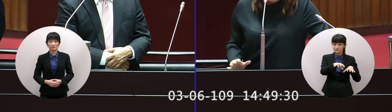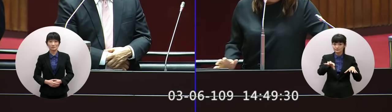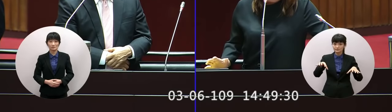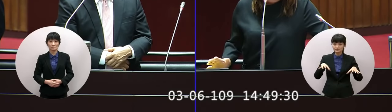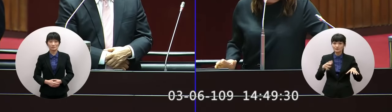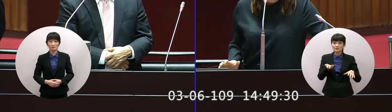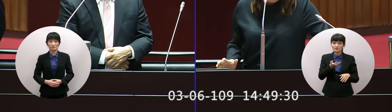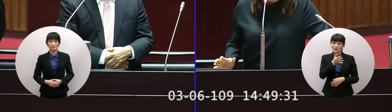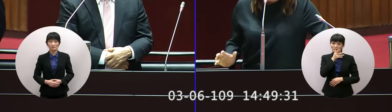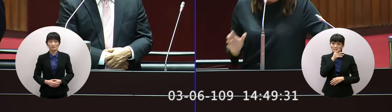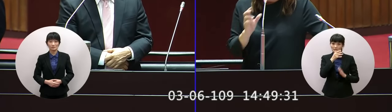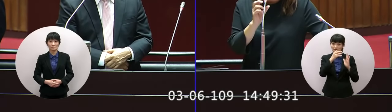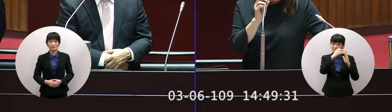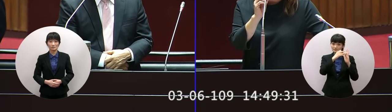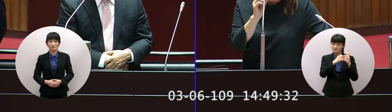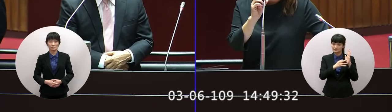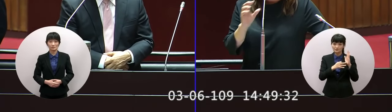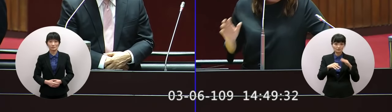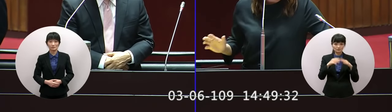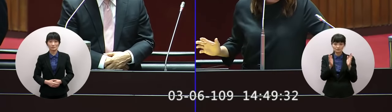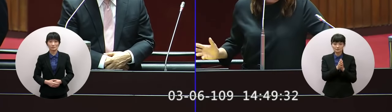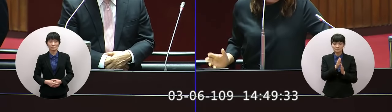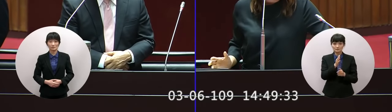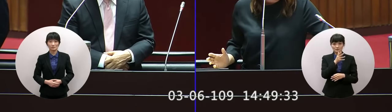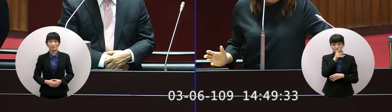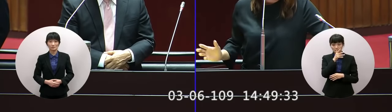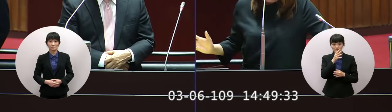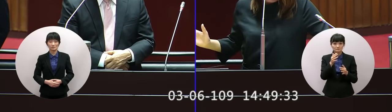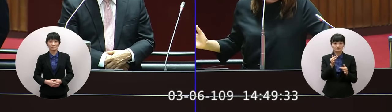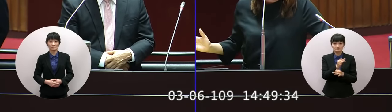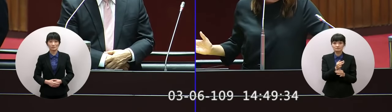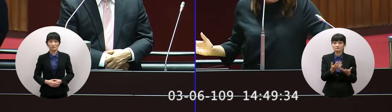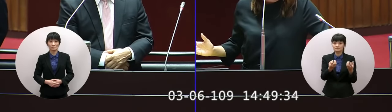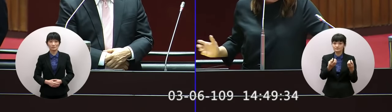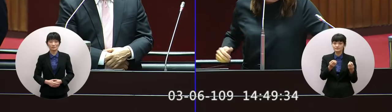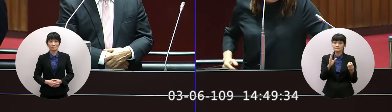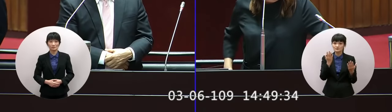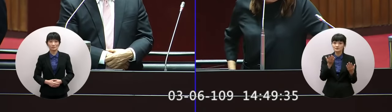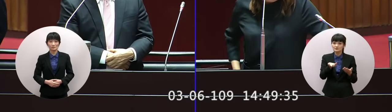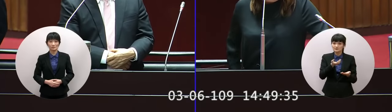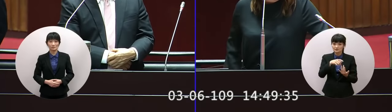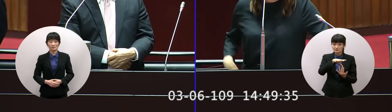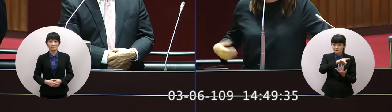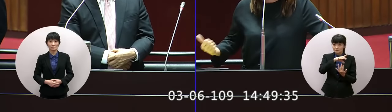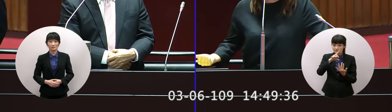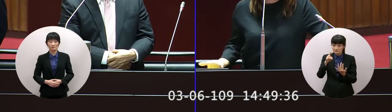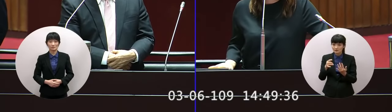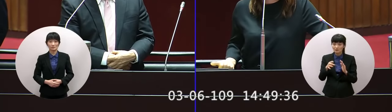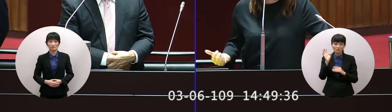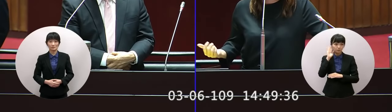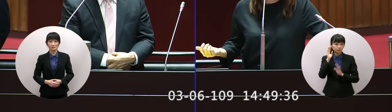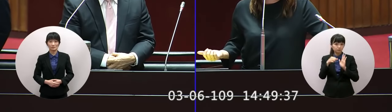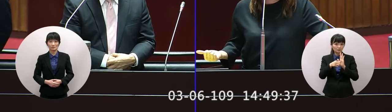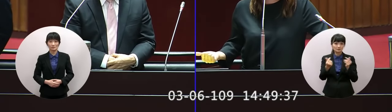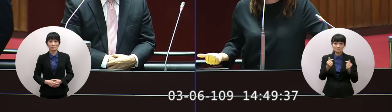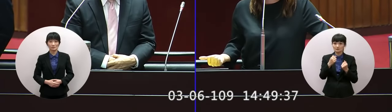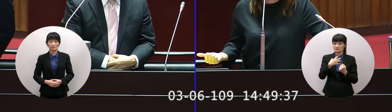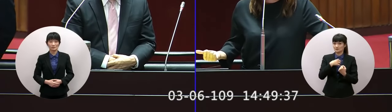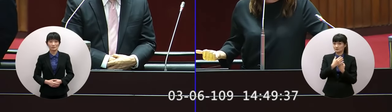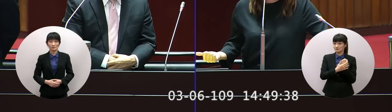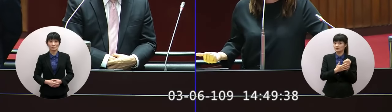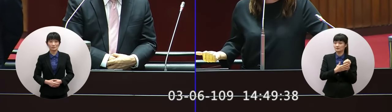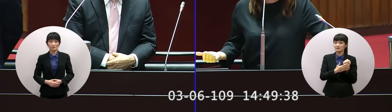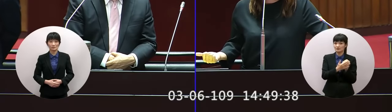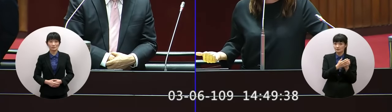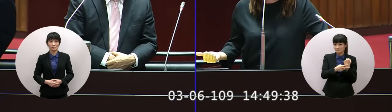些，我没有全部所有的通通讲出来，不过这几个都是非常知名的，包括阿里山，包括富